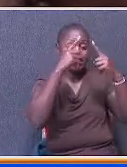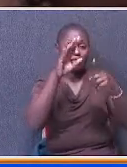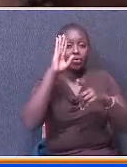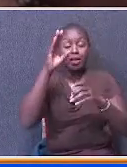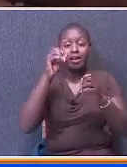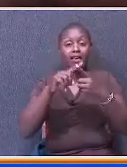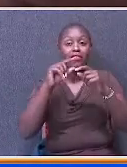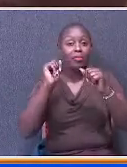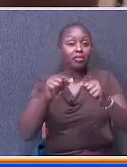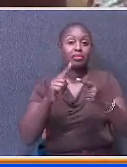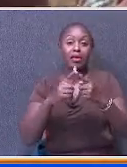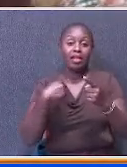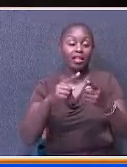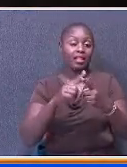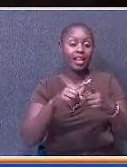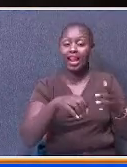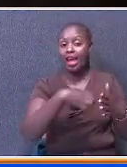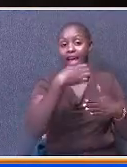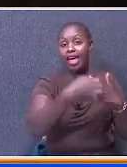CBC.